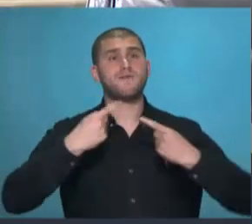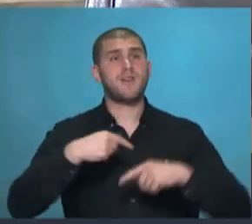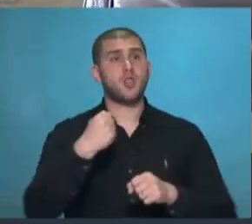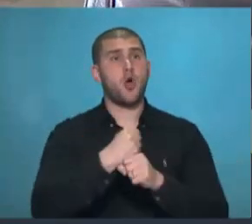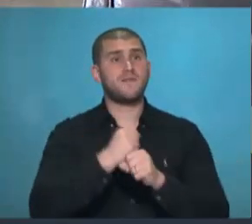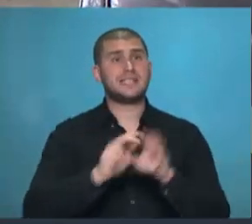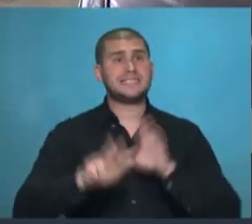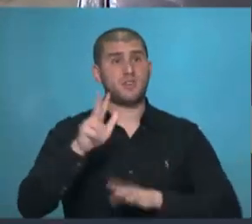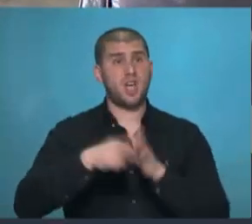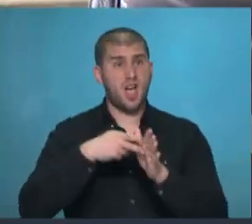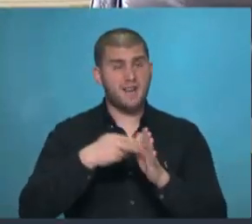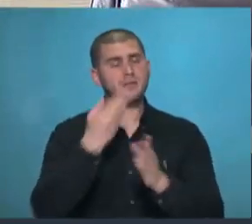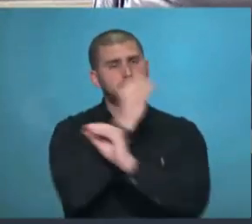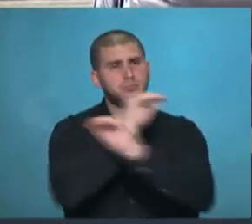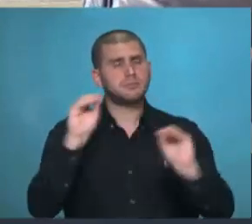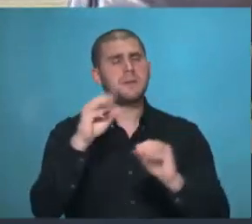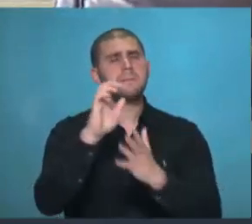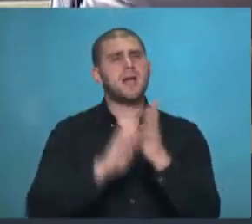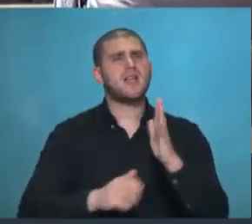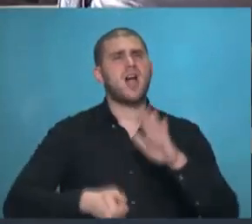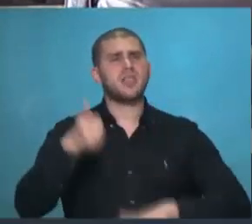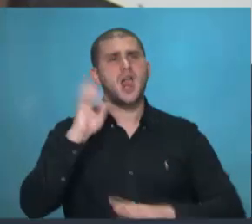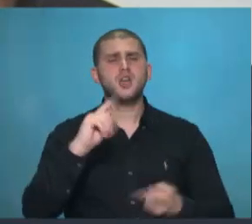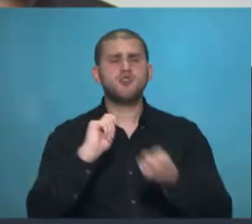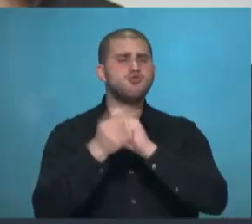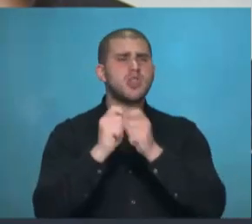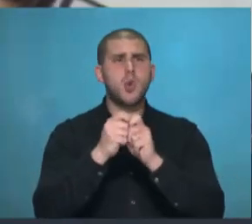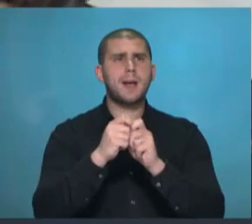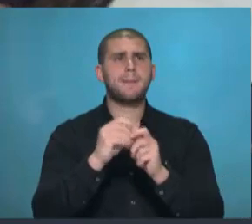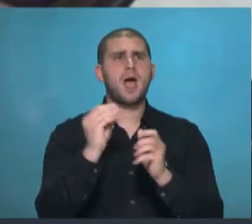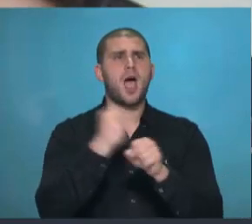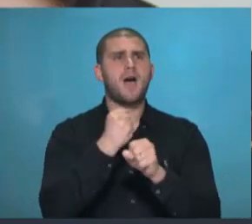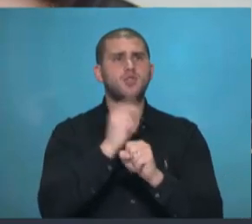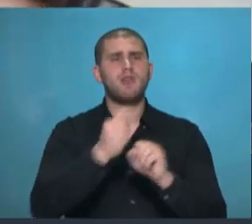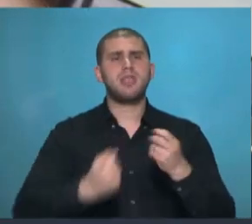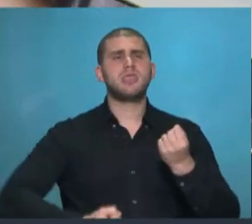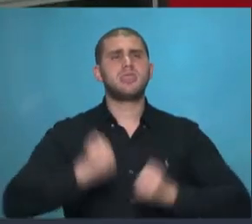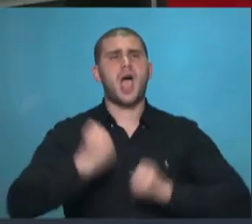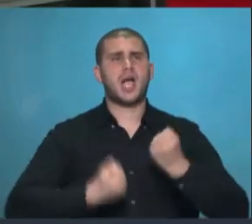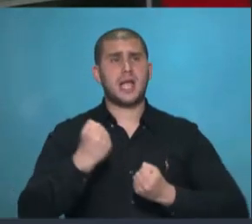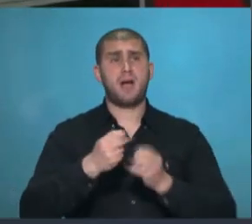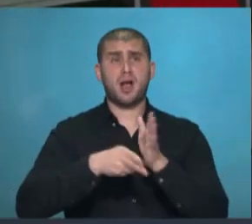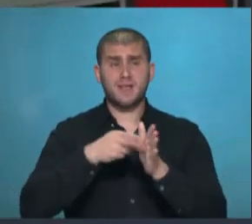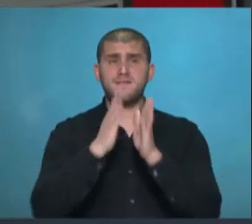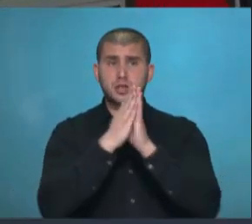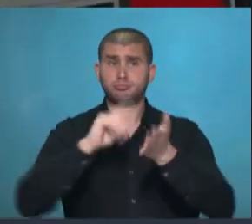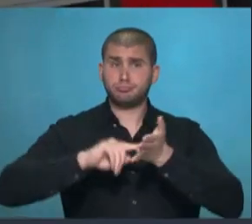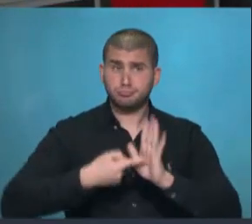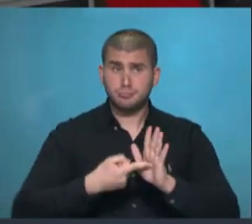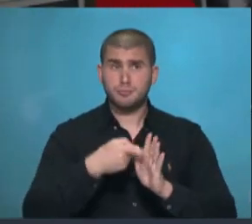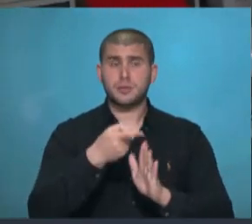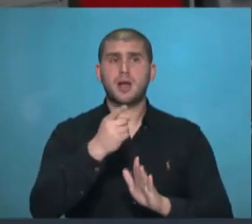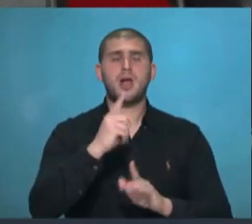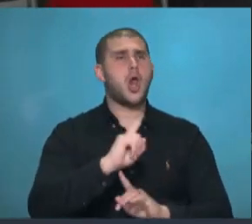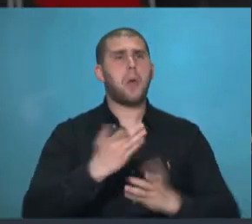גיל יצחק הוציא מכתב בהול להנהלה על שינויים בסידורי העבודה של נהגי קטר, וביקש להדגיש שלא מקובלים